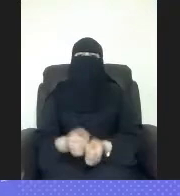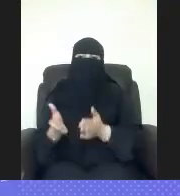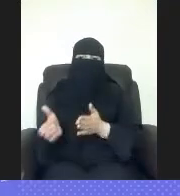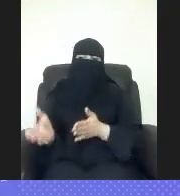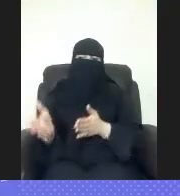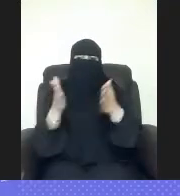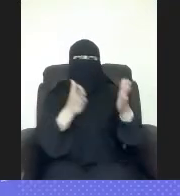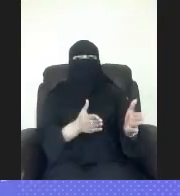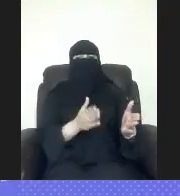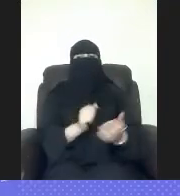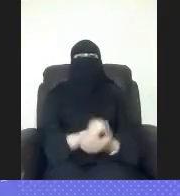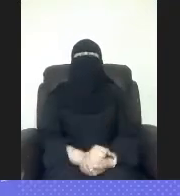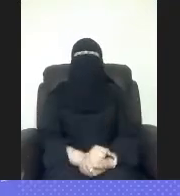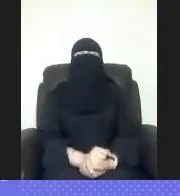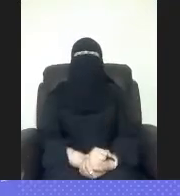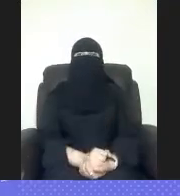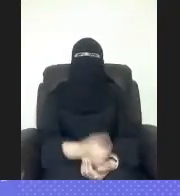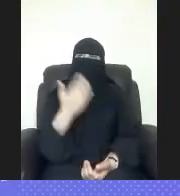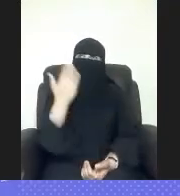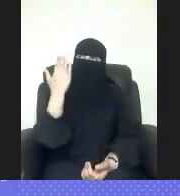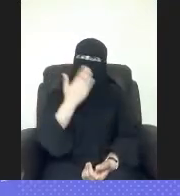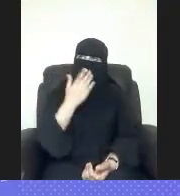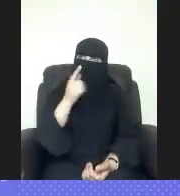تم دراسة تقبل الطلبة